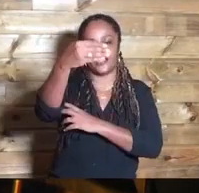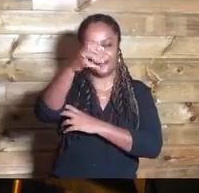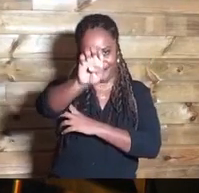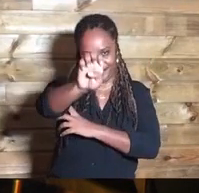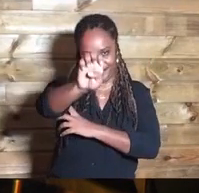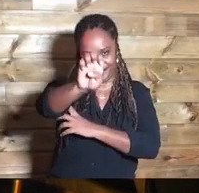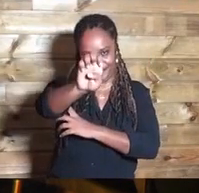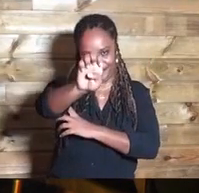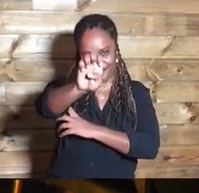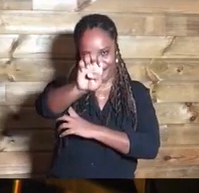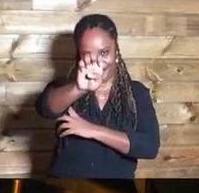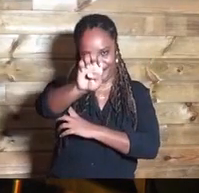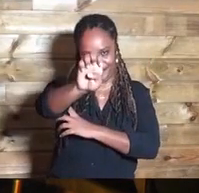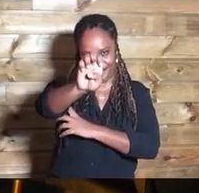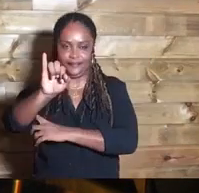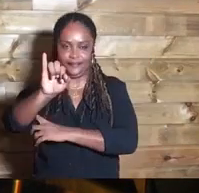Merci.